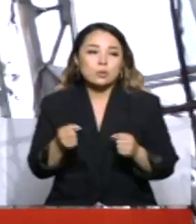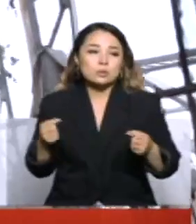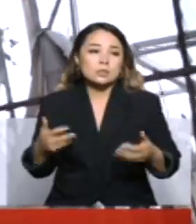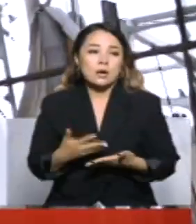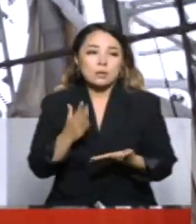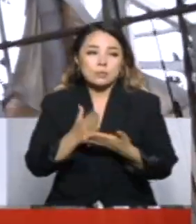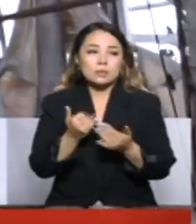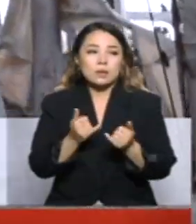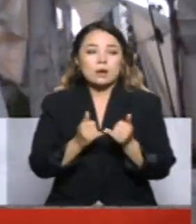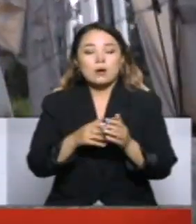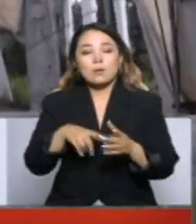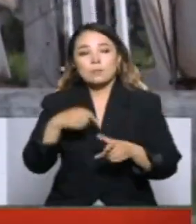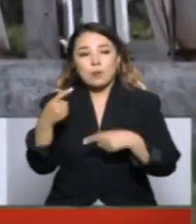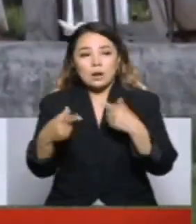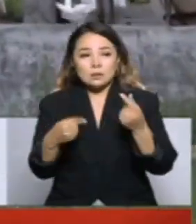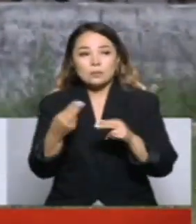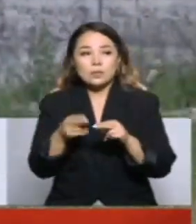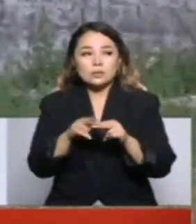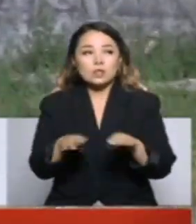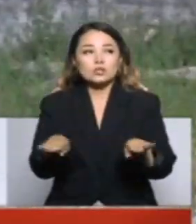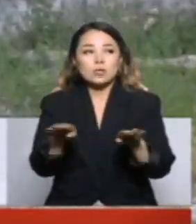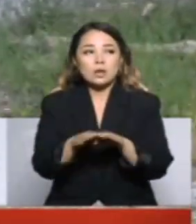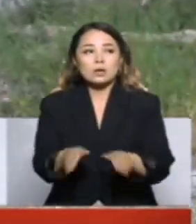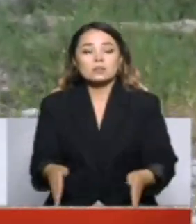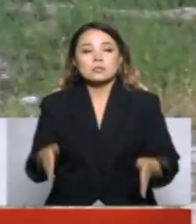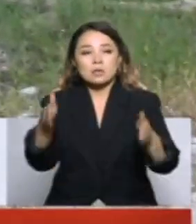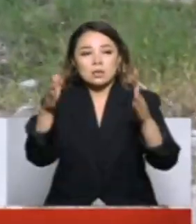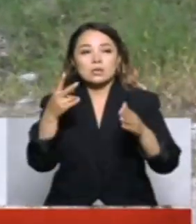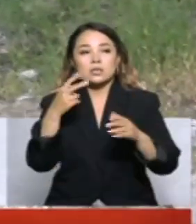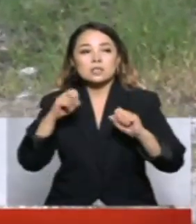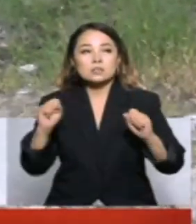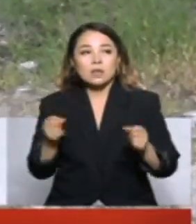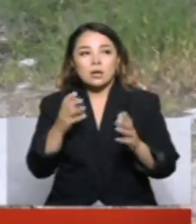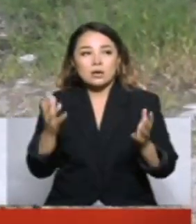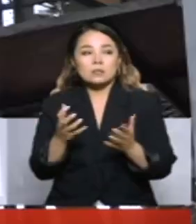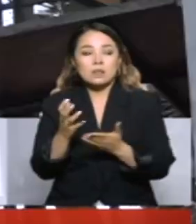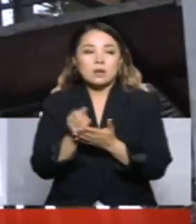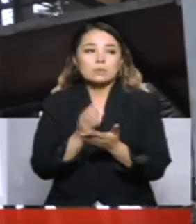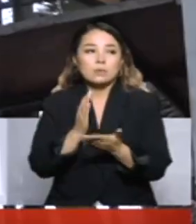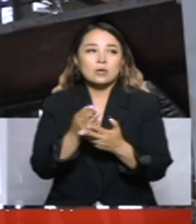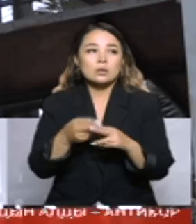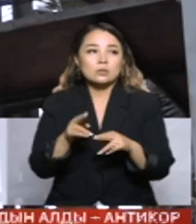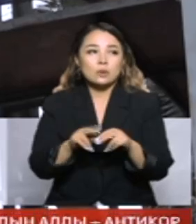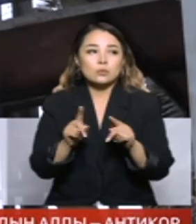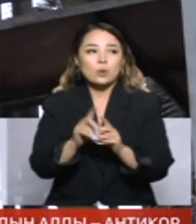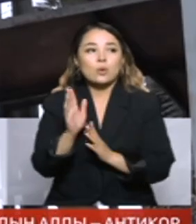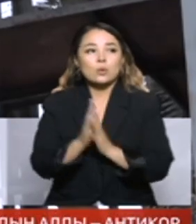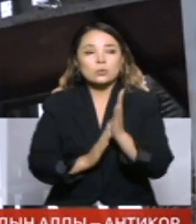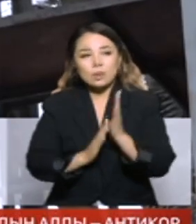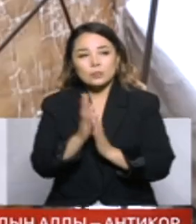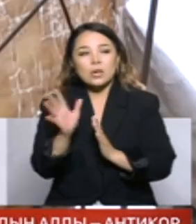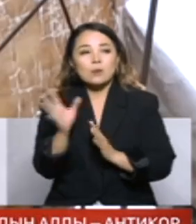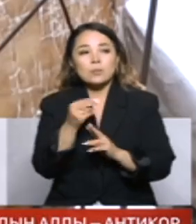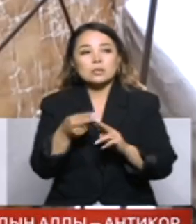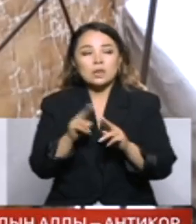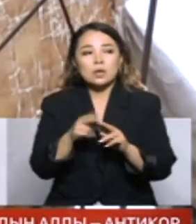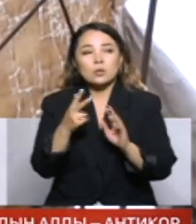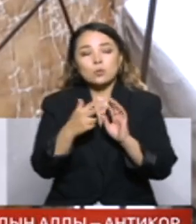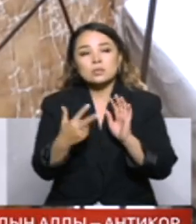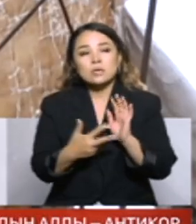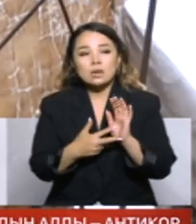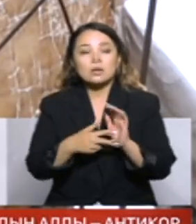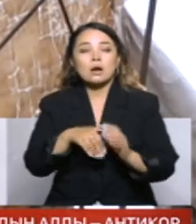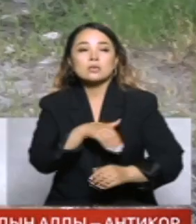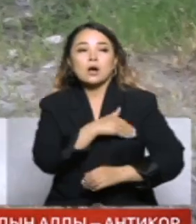мына пальманы мамандар арнайы жабын жауып, екі қыс суықтан аман сақтап қалыпты. Себебі мұндағы өсімдіктерге кемінде 18